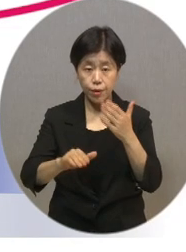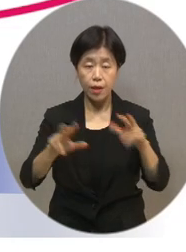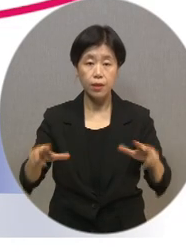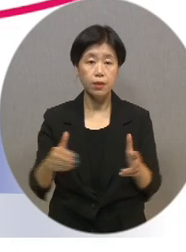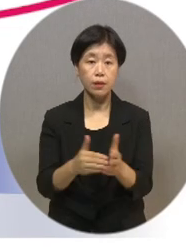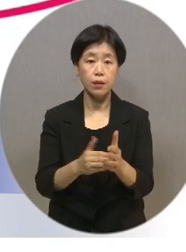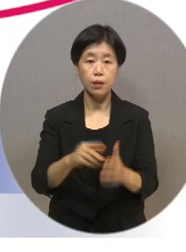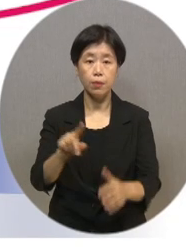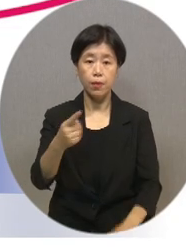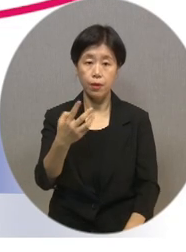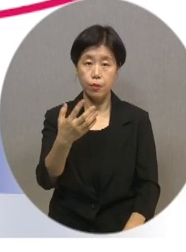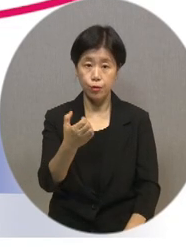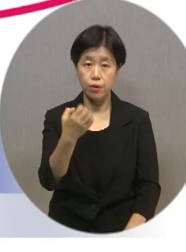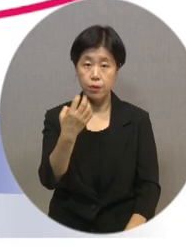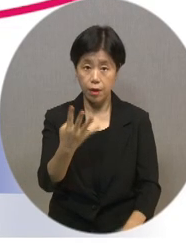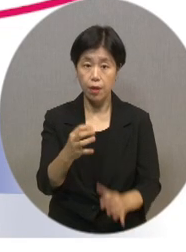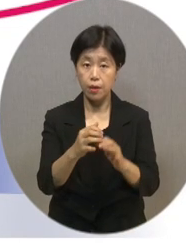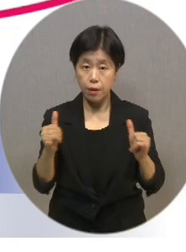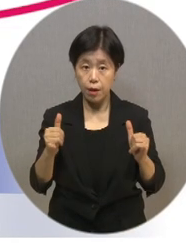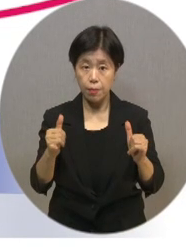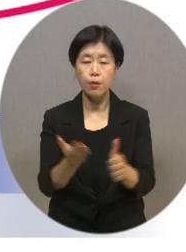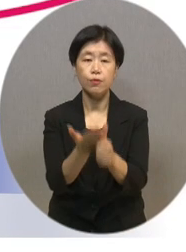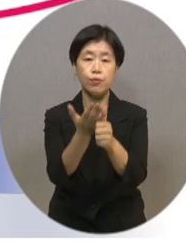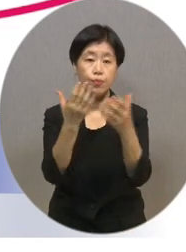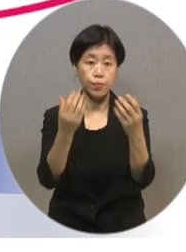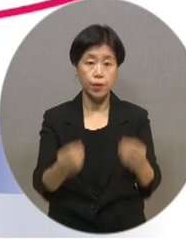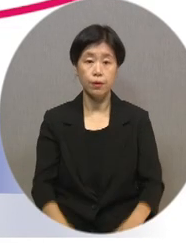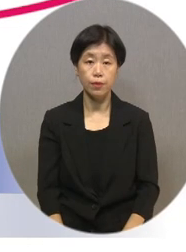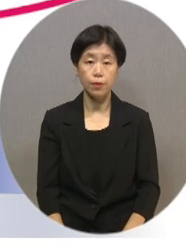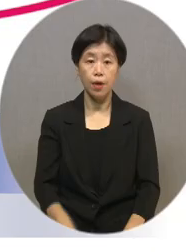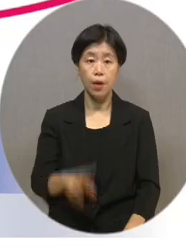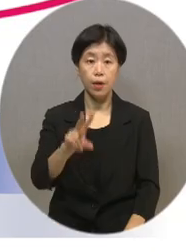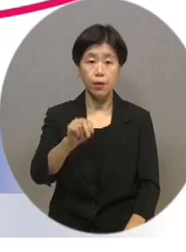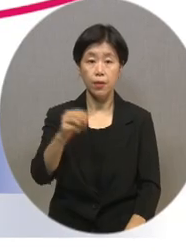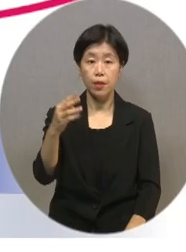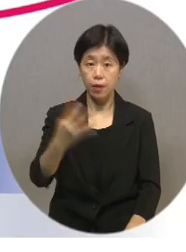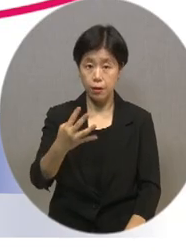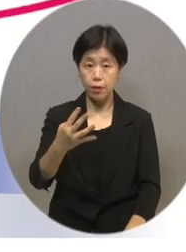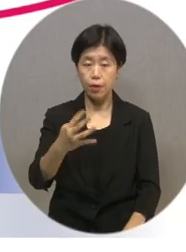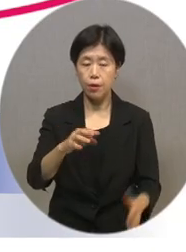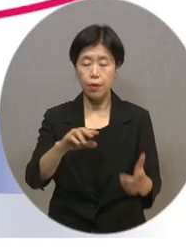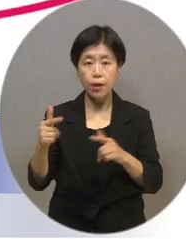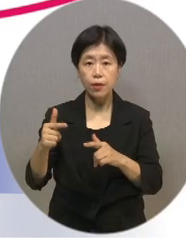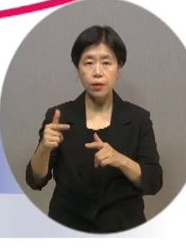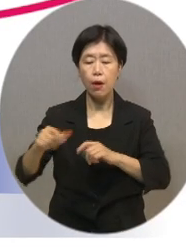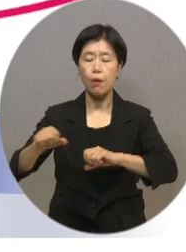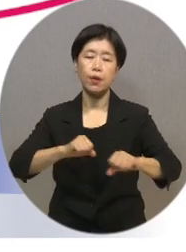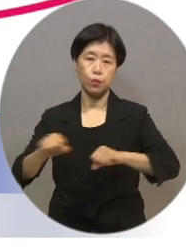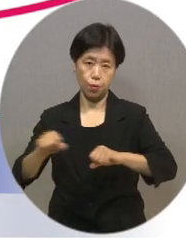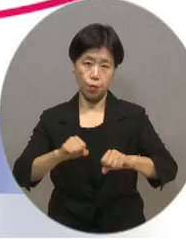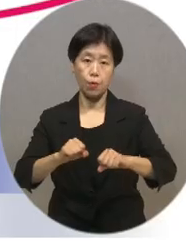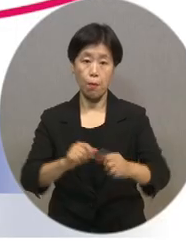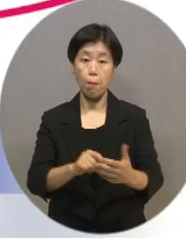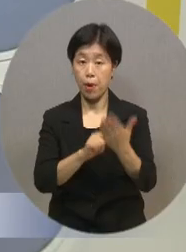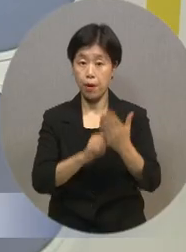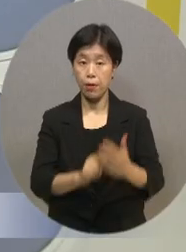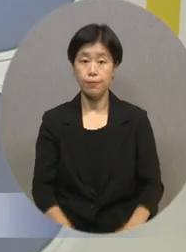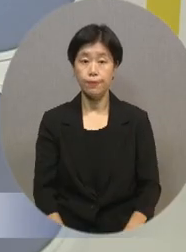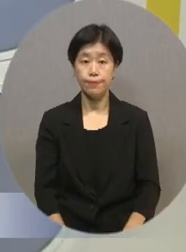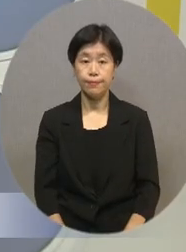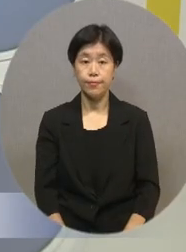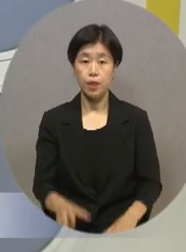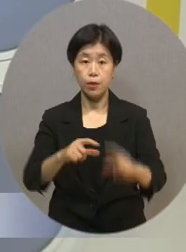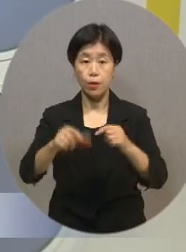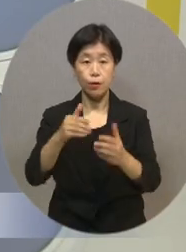194명의 진술조력인 양성했으며 24,000 여건의 진술 조력 활동을 했다고 말했습니다